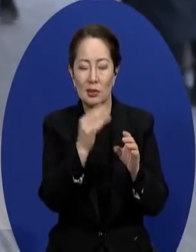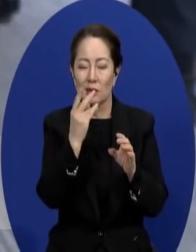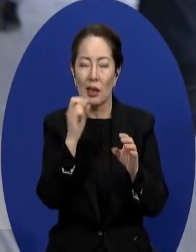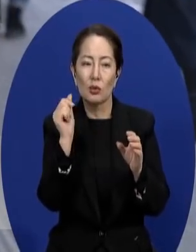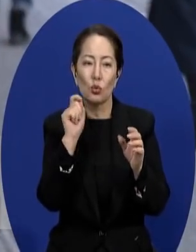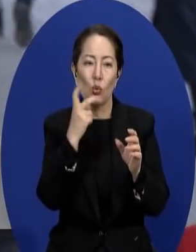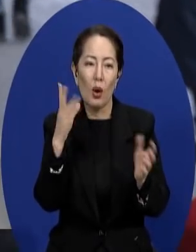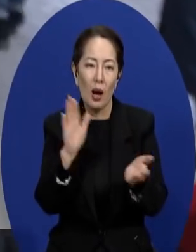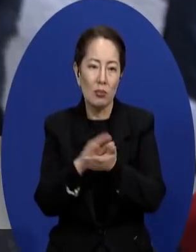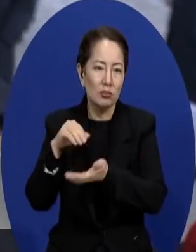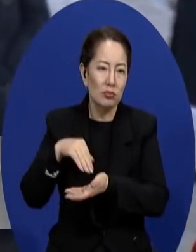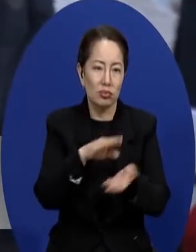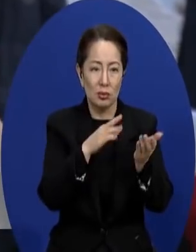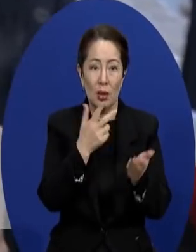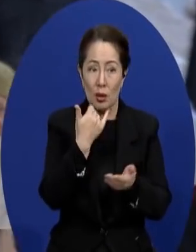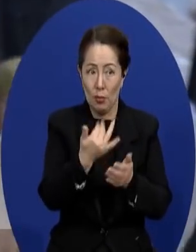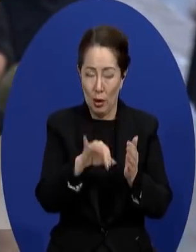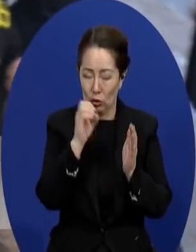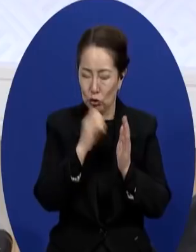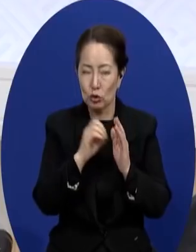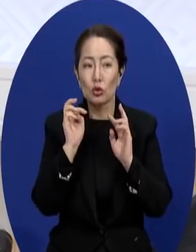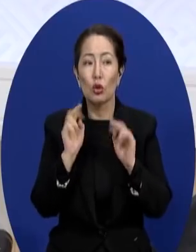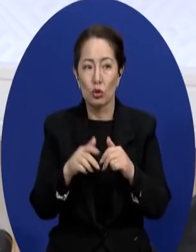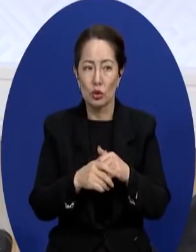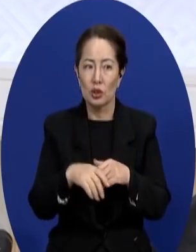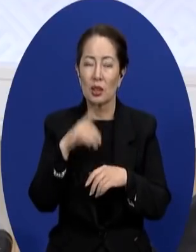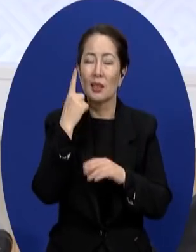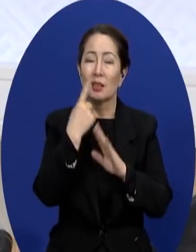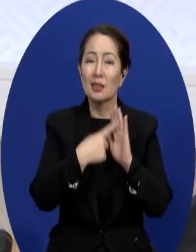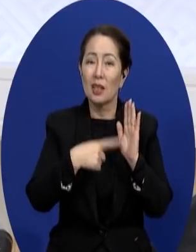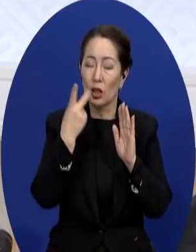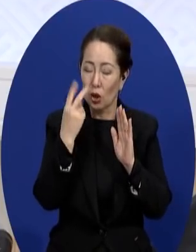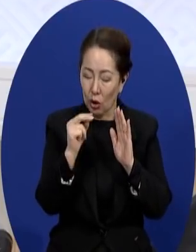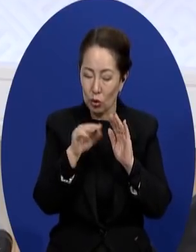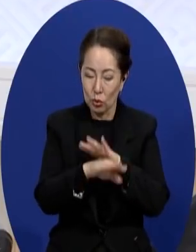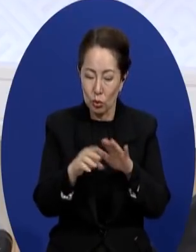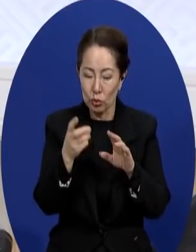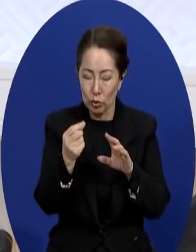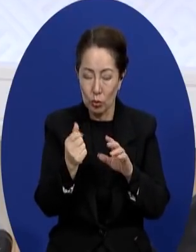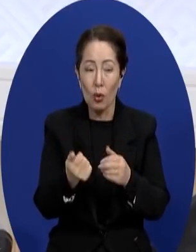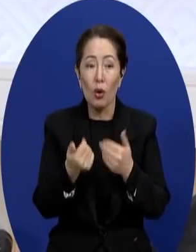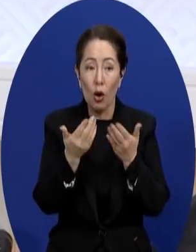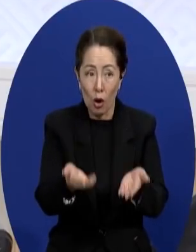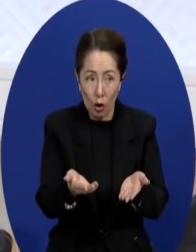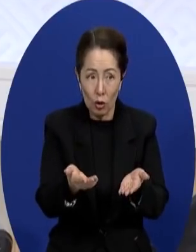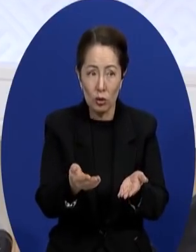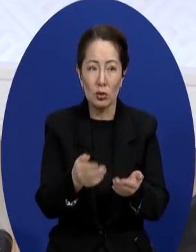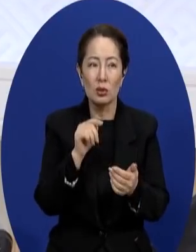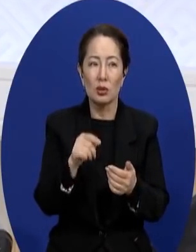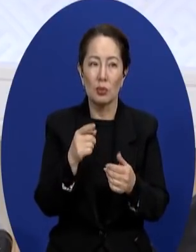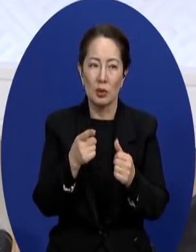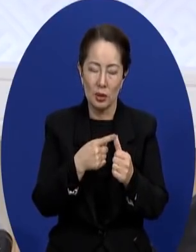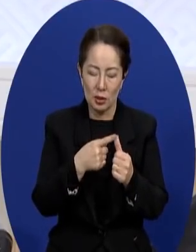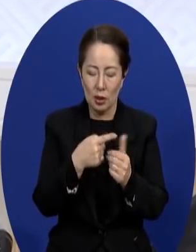хоримтлагдсан хүүтэн шилжүүлдэг байхаар өөрчлөсөн байна. 1 сарын 20-нд одоо хүүхдийн мөнгө буух үед